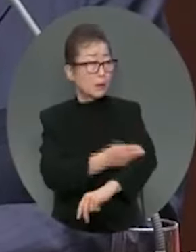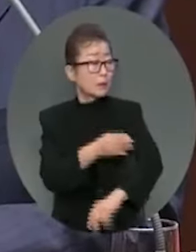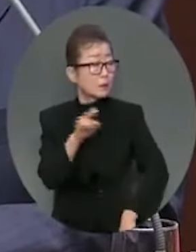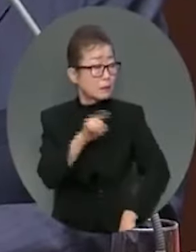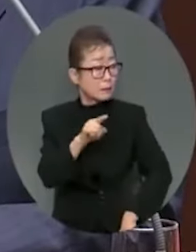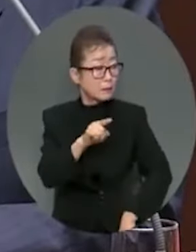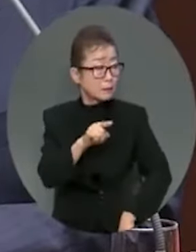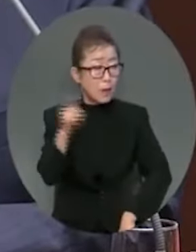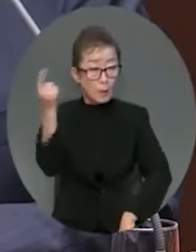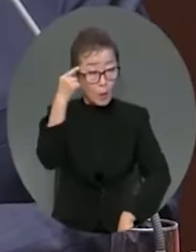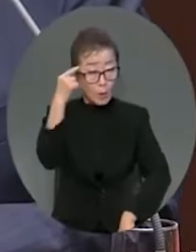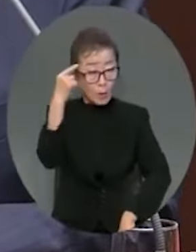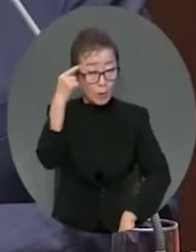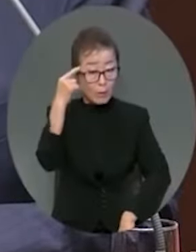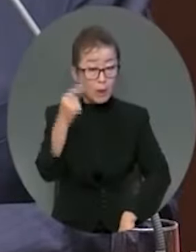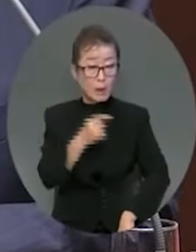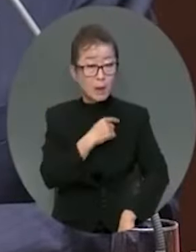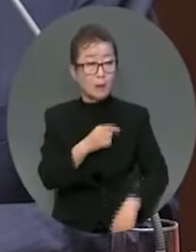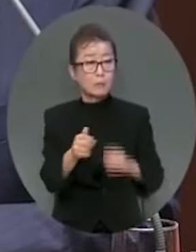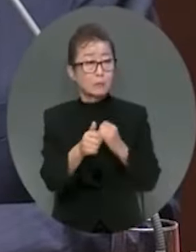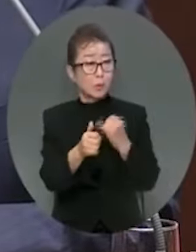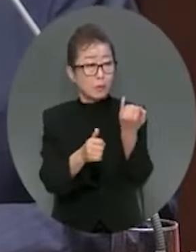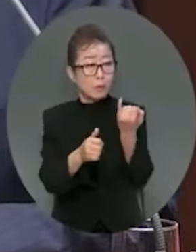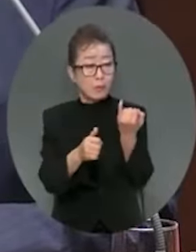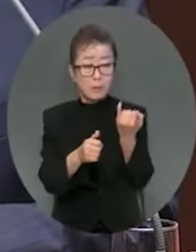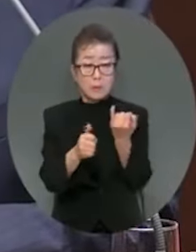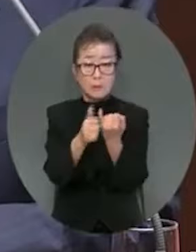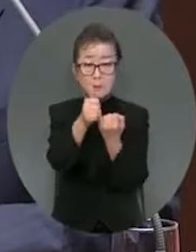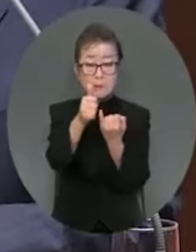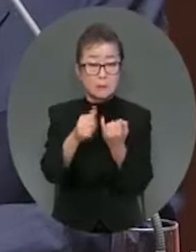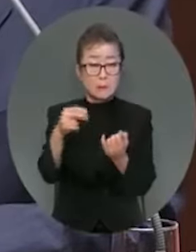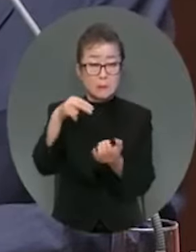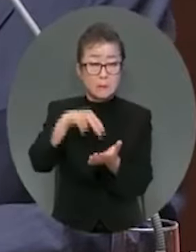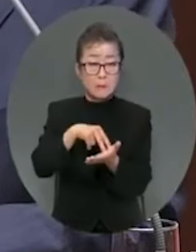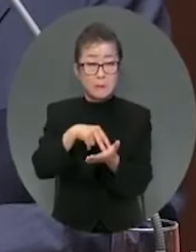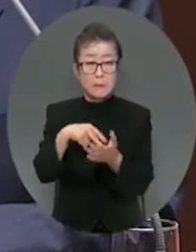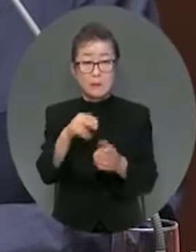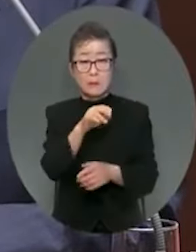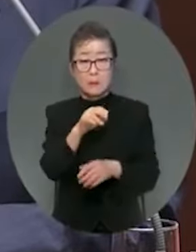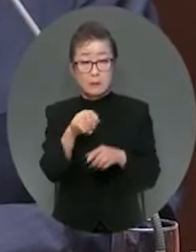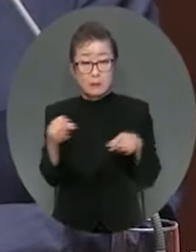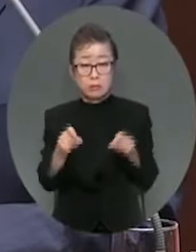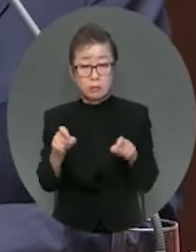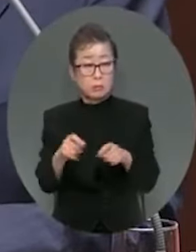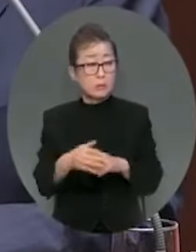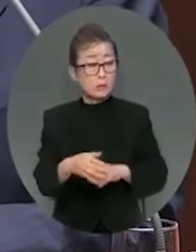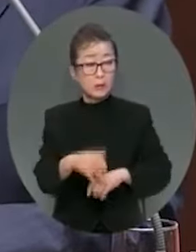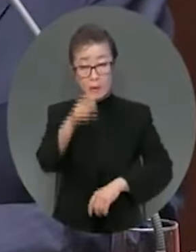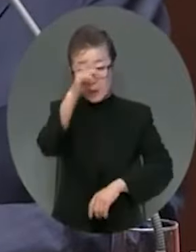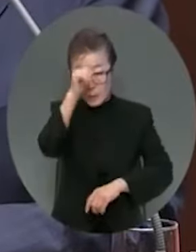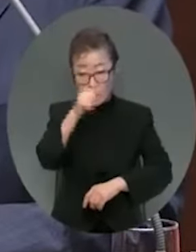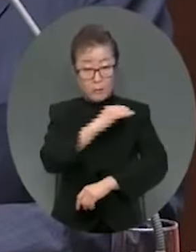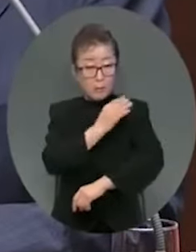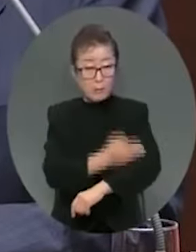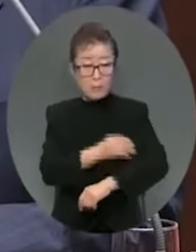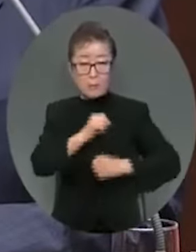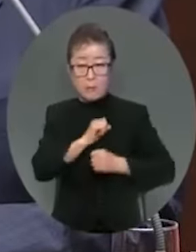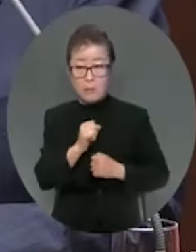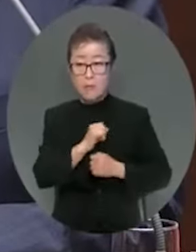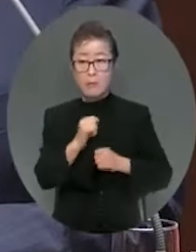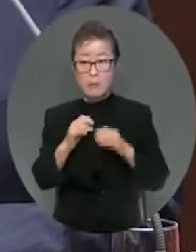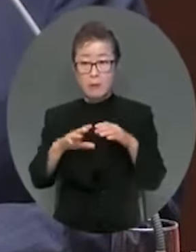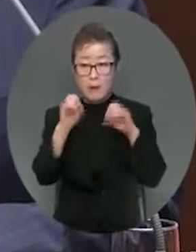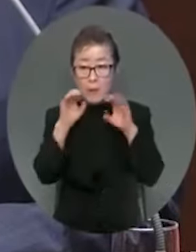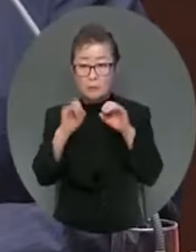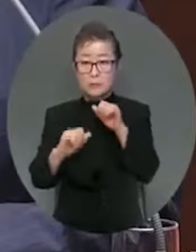김건희 옆에 여사 앞에만 쓰면은 여당도 검찰도 경찰도 권익위도 방통위도